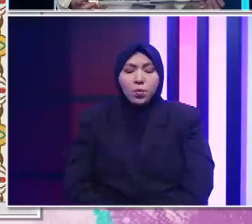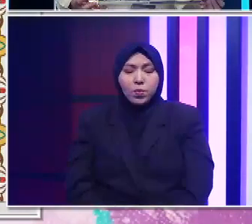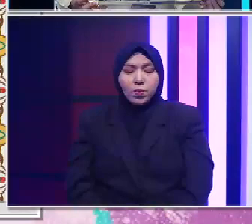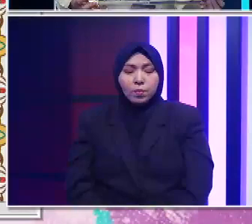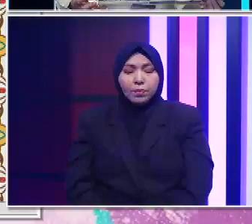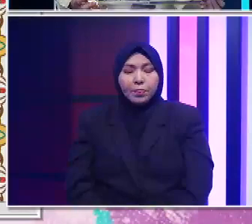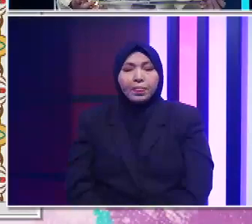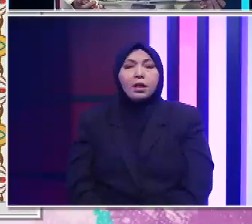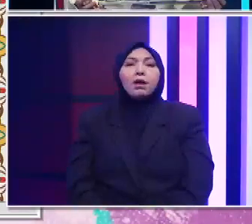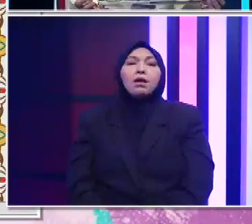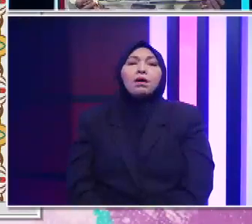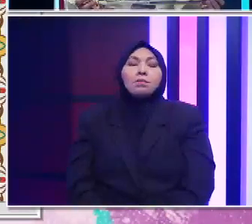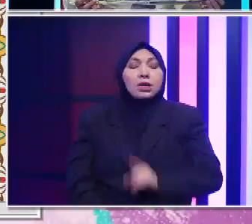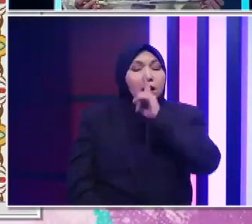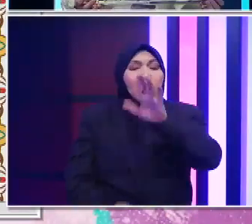Gill